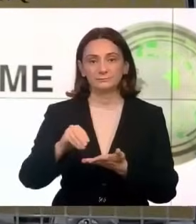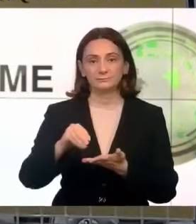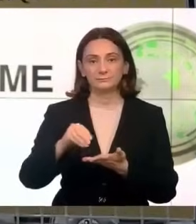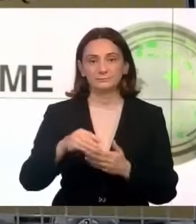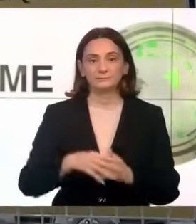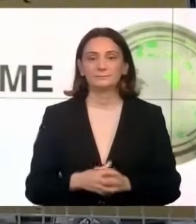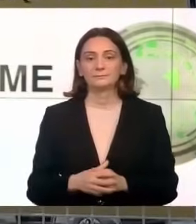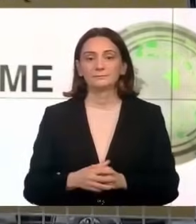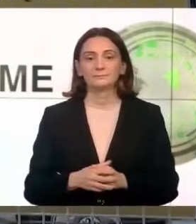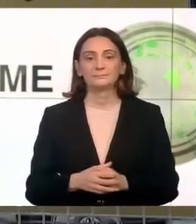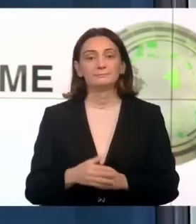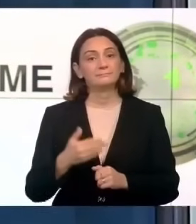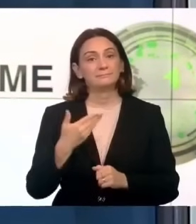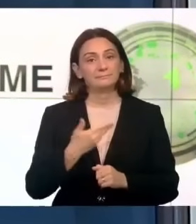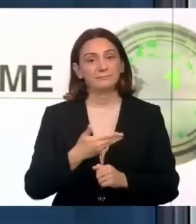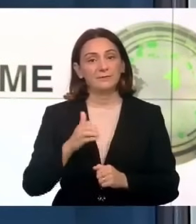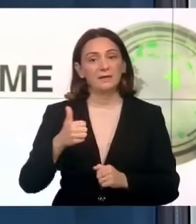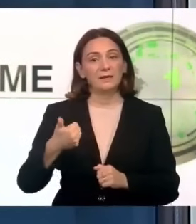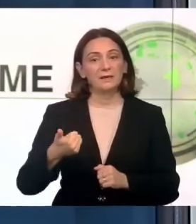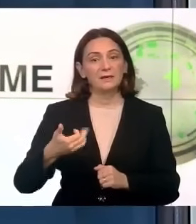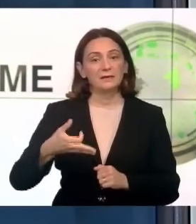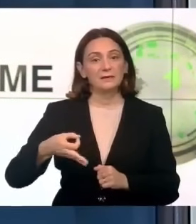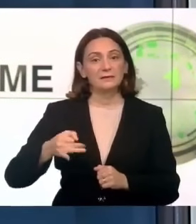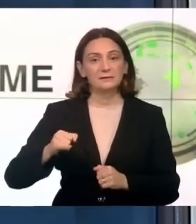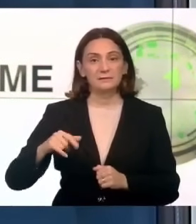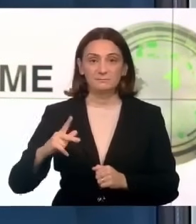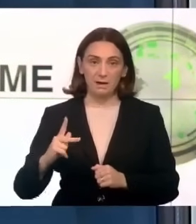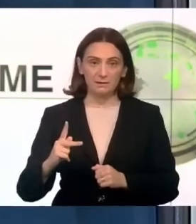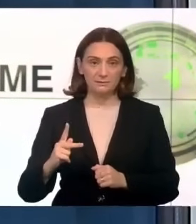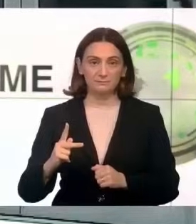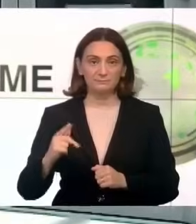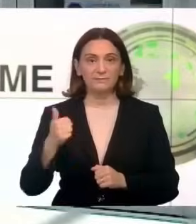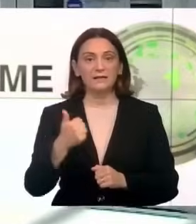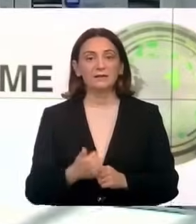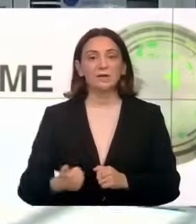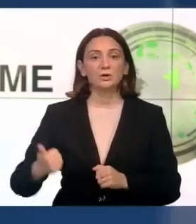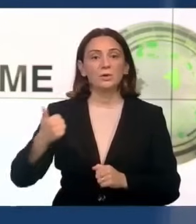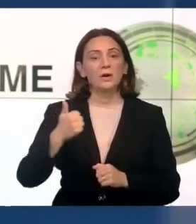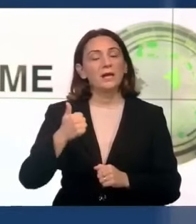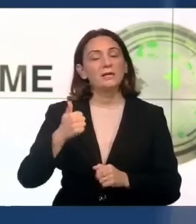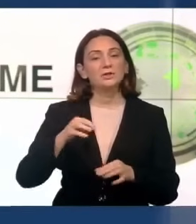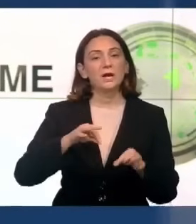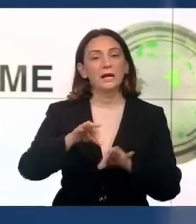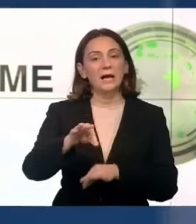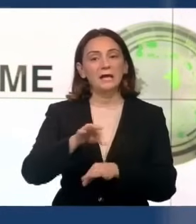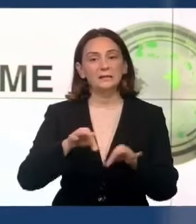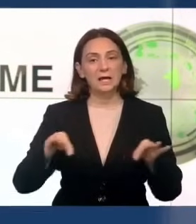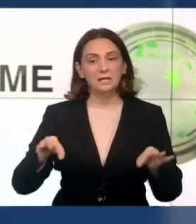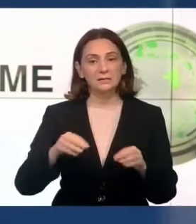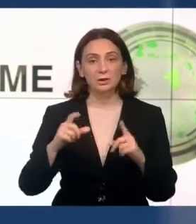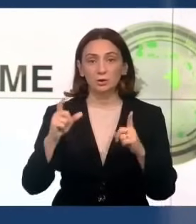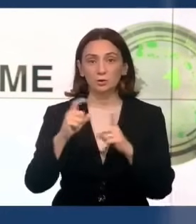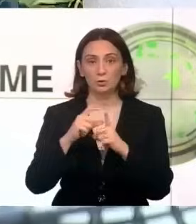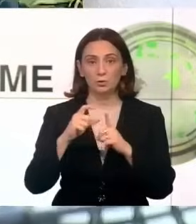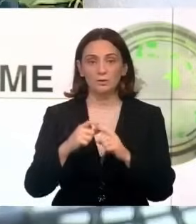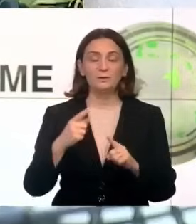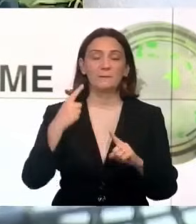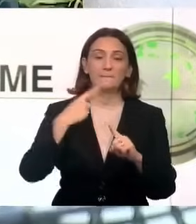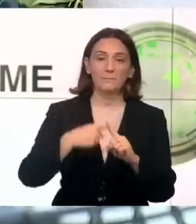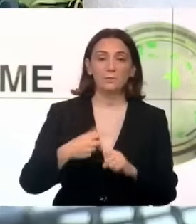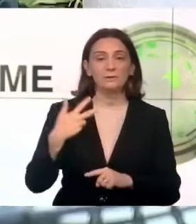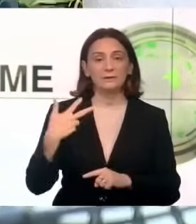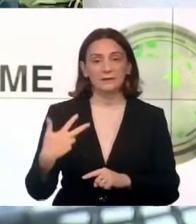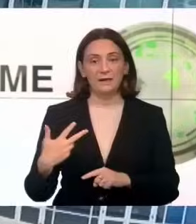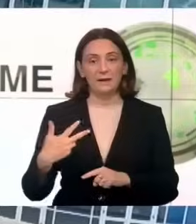Prokuroria e posaçme antikorrupsion dërgoi për gjykim ish drejtoreshën e kadastrës së Durrësit Raimonda Dashi dhe tre pjesëtar të grupit